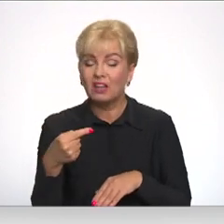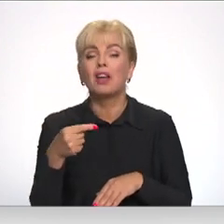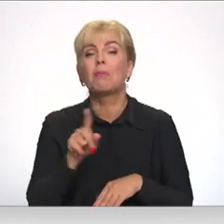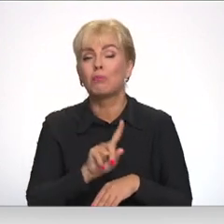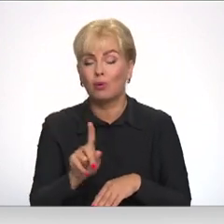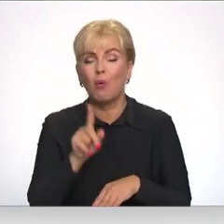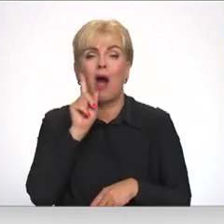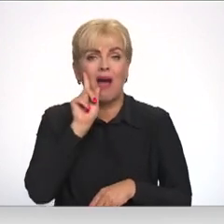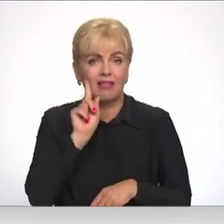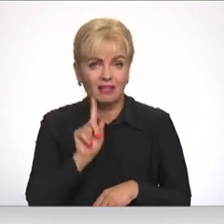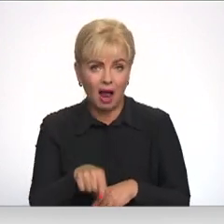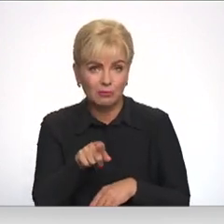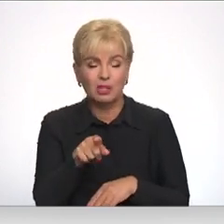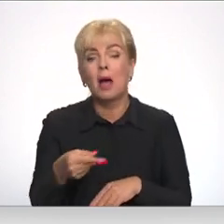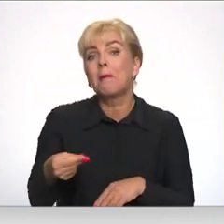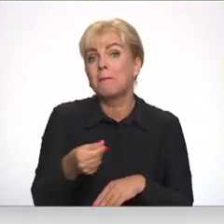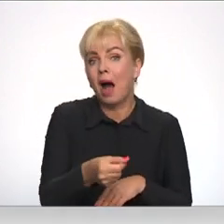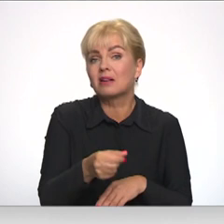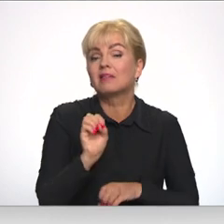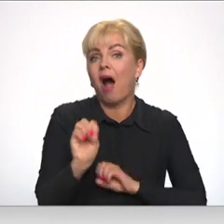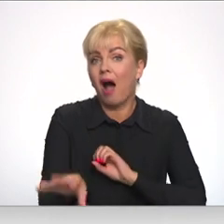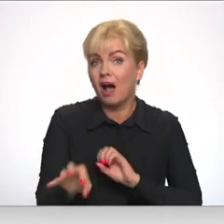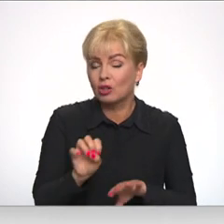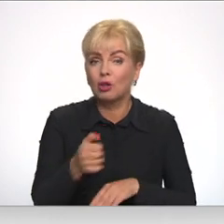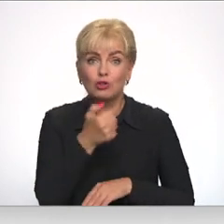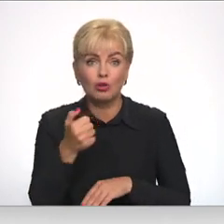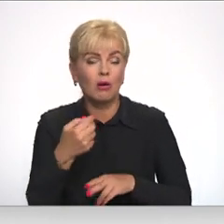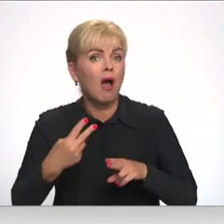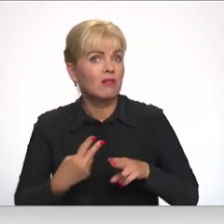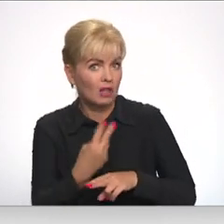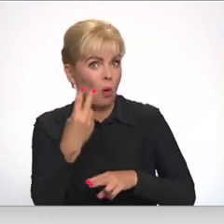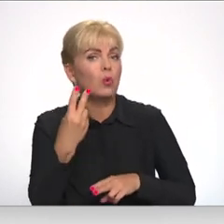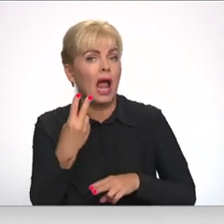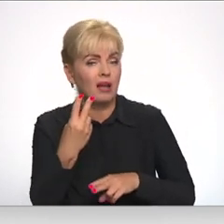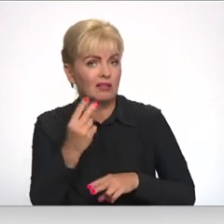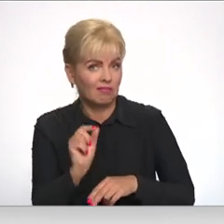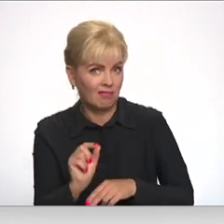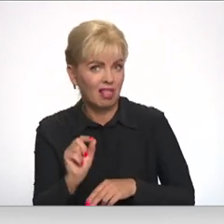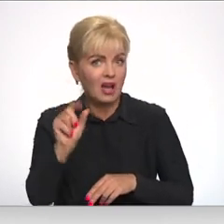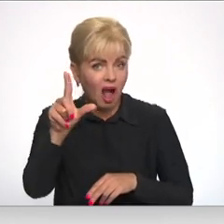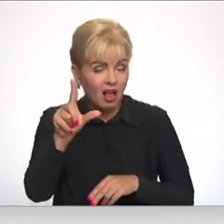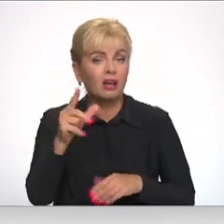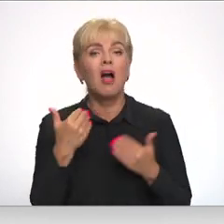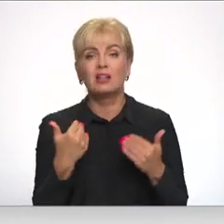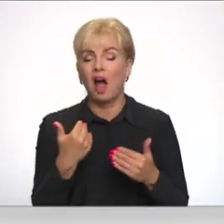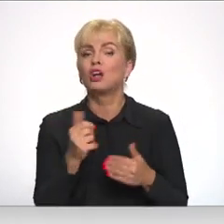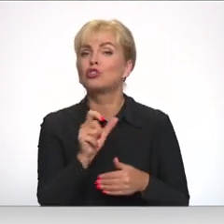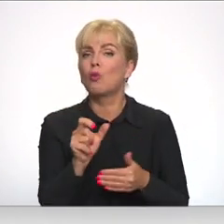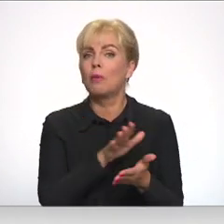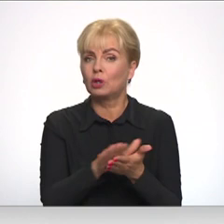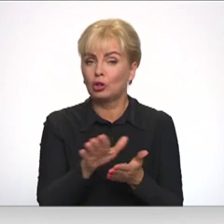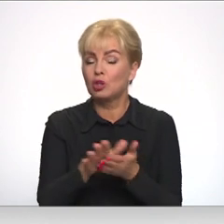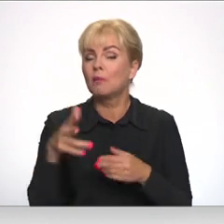protams, ir tas, ka maksa par atkritumiem šogad ir gandrīz divreiz lielāka, un līdz ar to mēs šobrīd esam iztērējuši jau